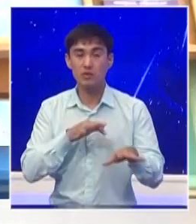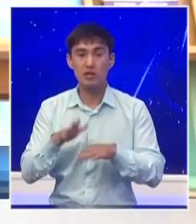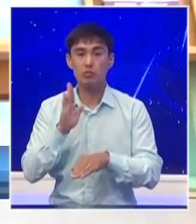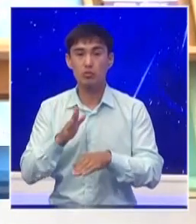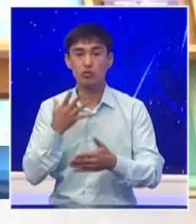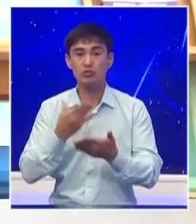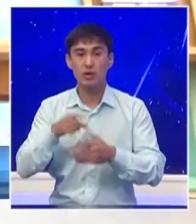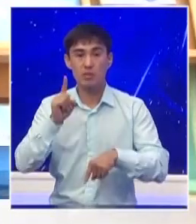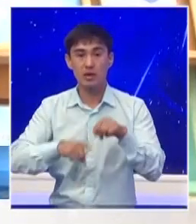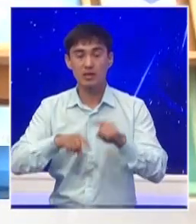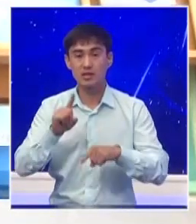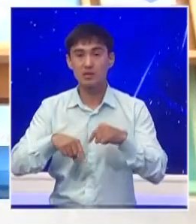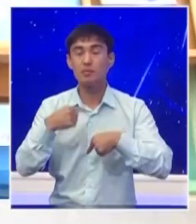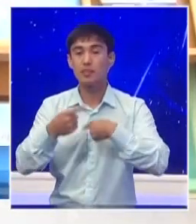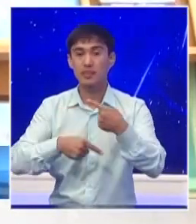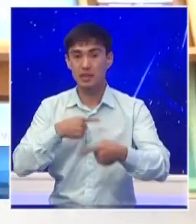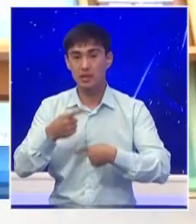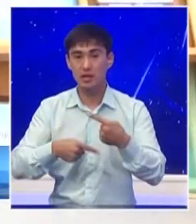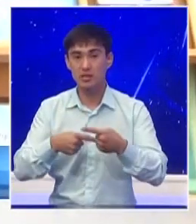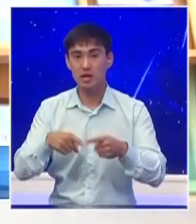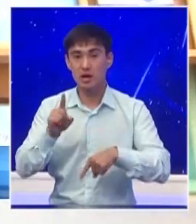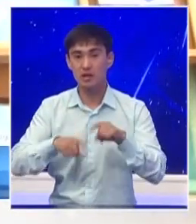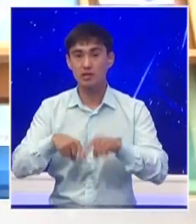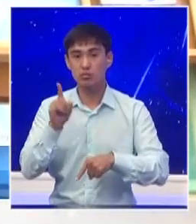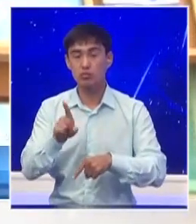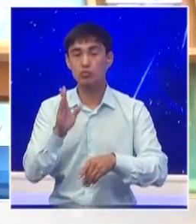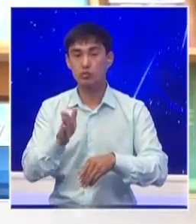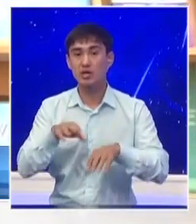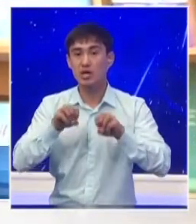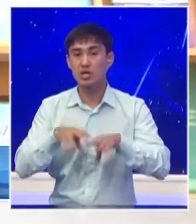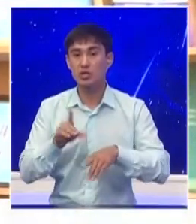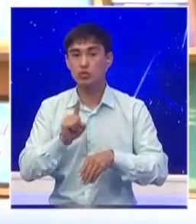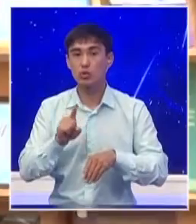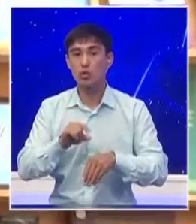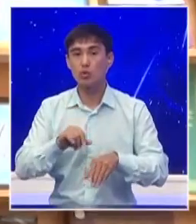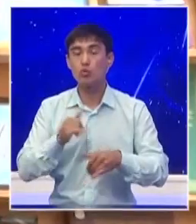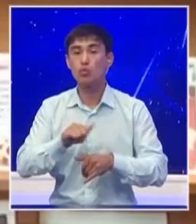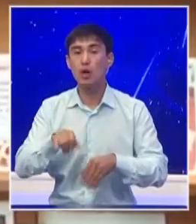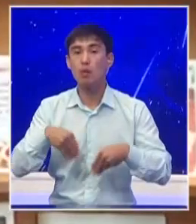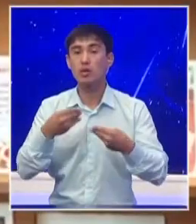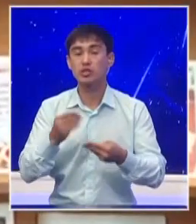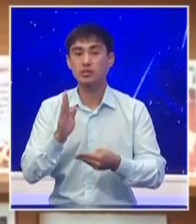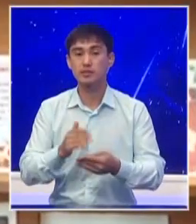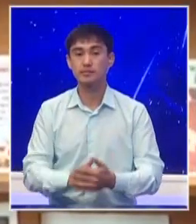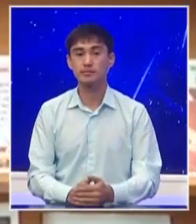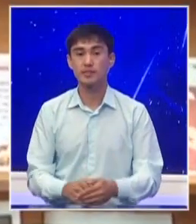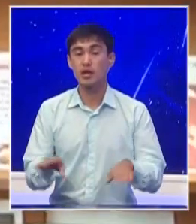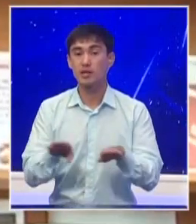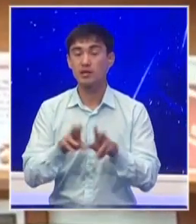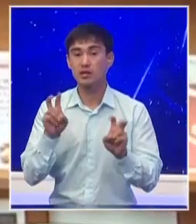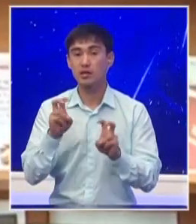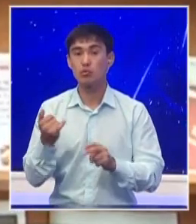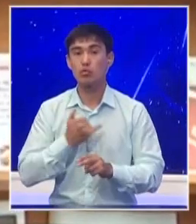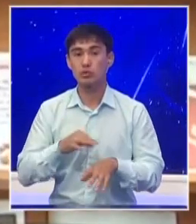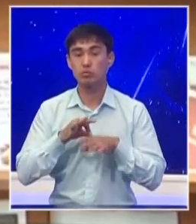обращаться к своим родителям, а дальше родители будут решать, что делать и куда обращаться. Про такие темы у